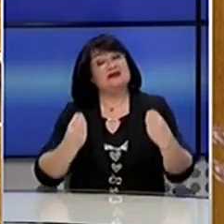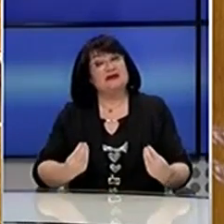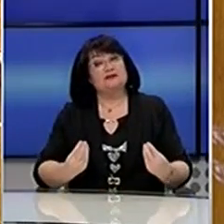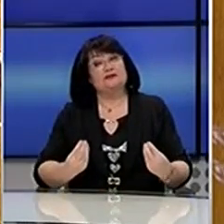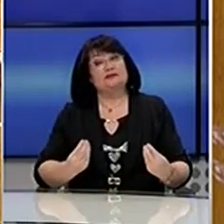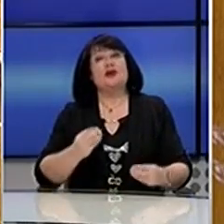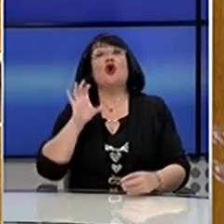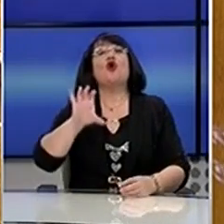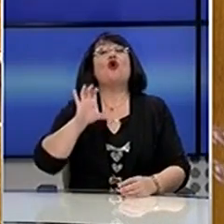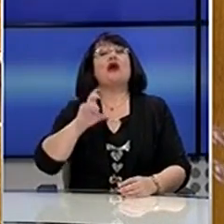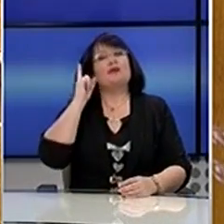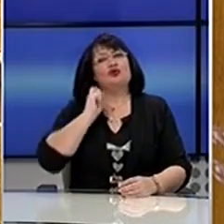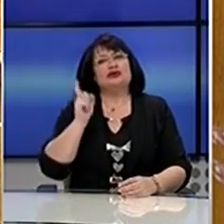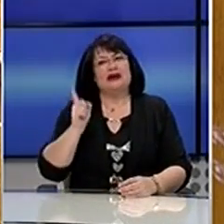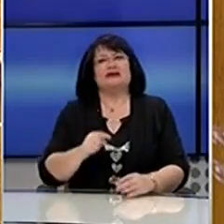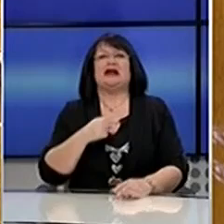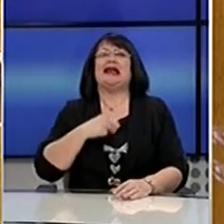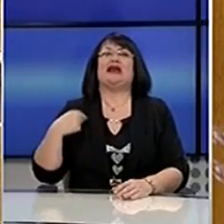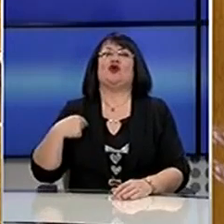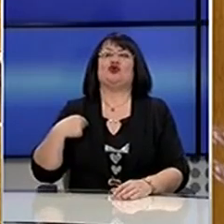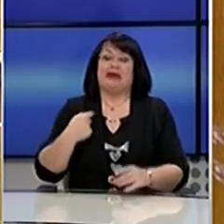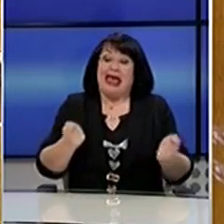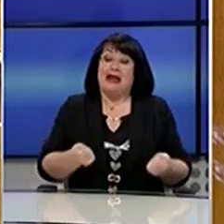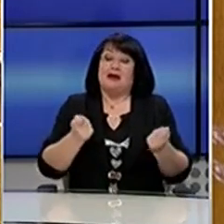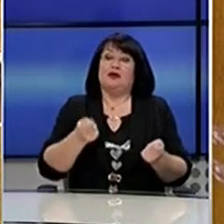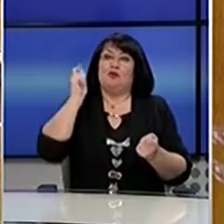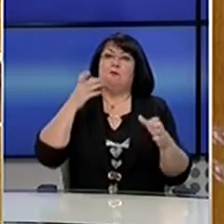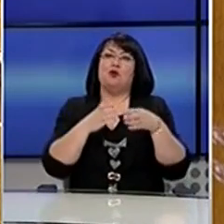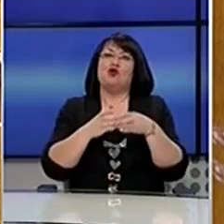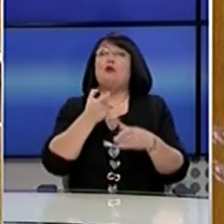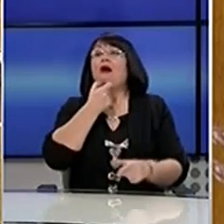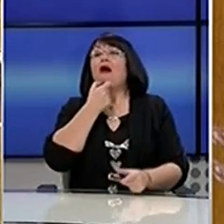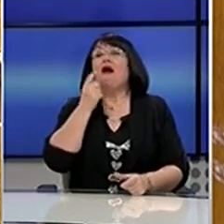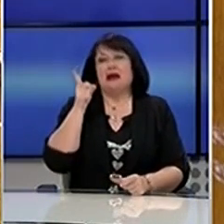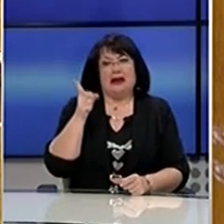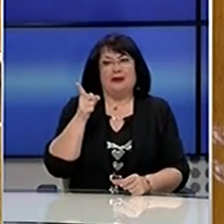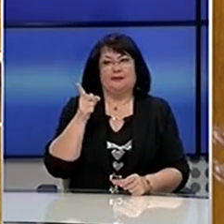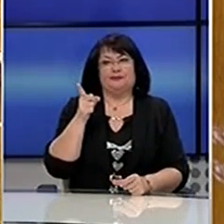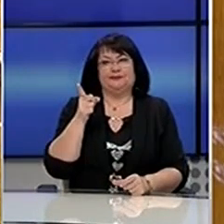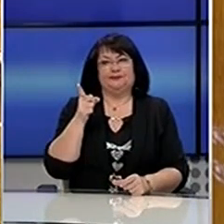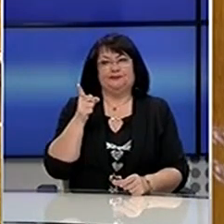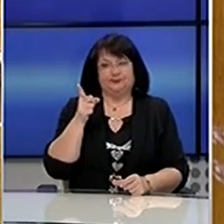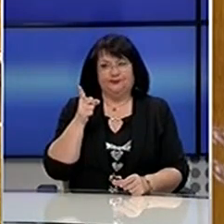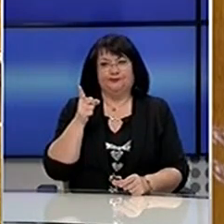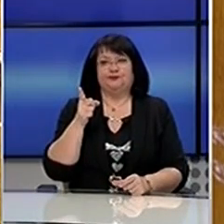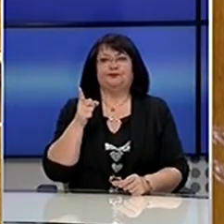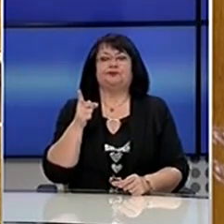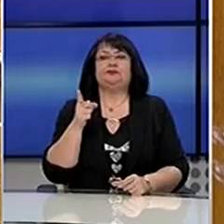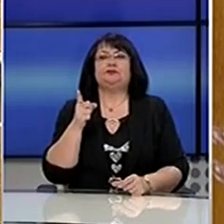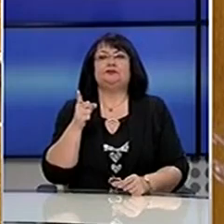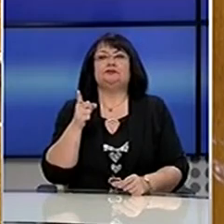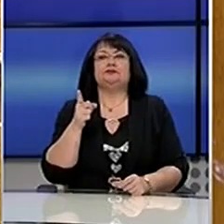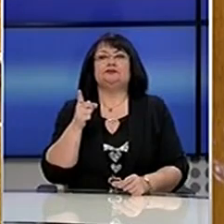είναι οικία. Ο αρχηγός των εργατικών στην Αγγλία, ο διάδοχος